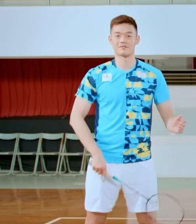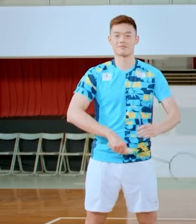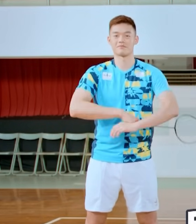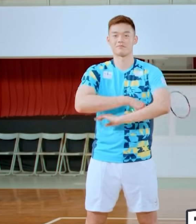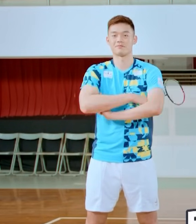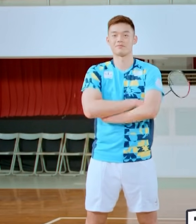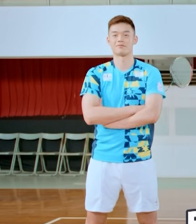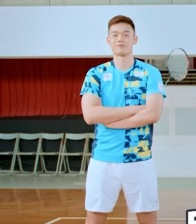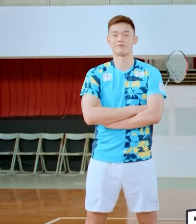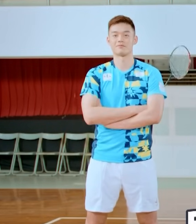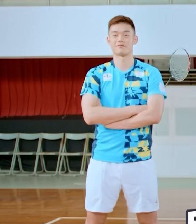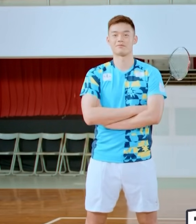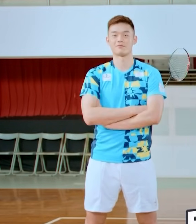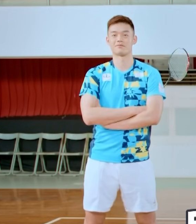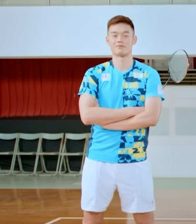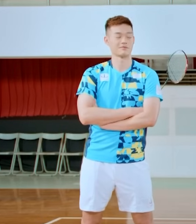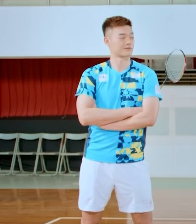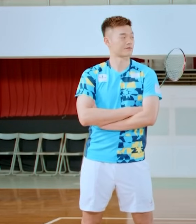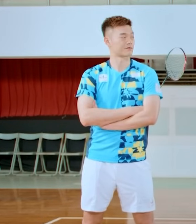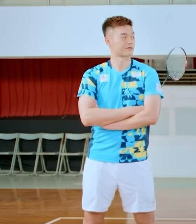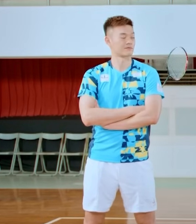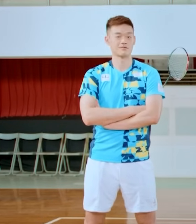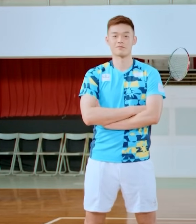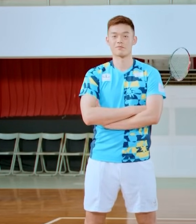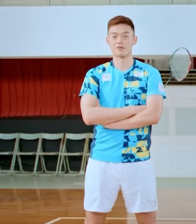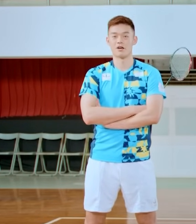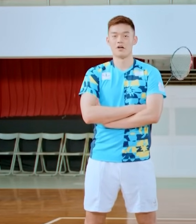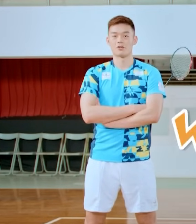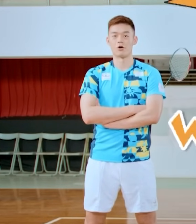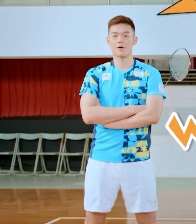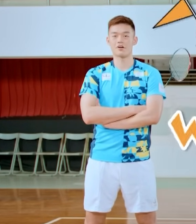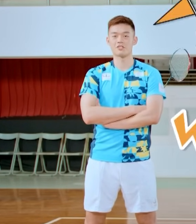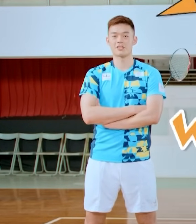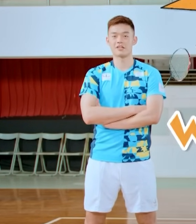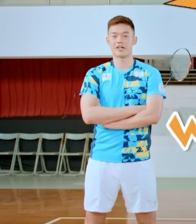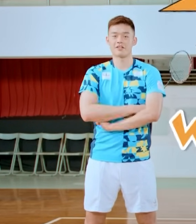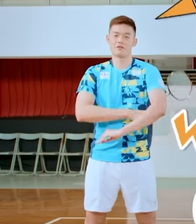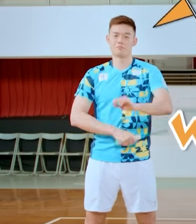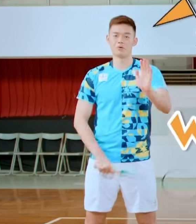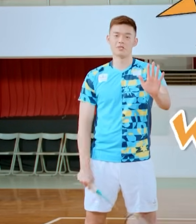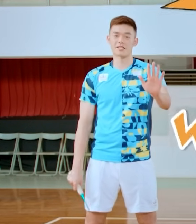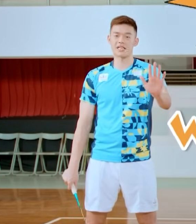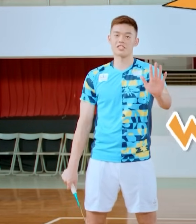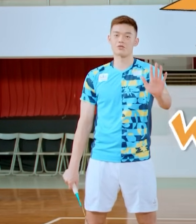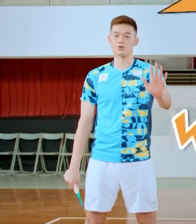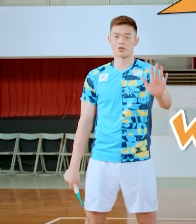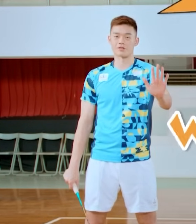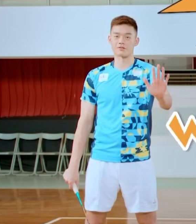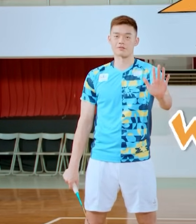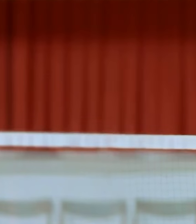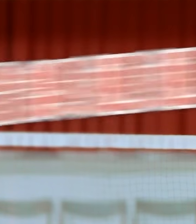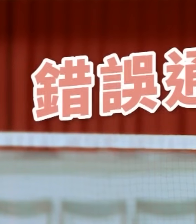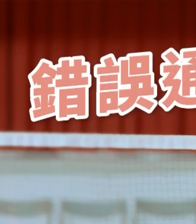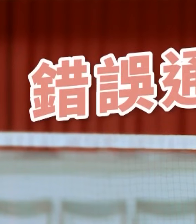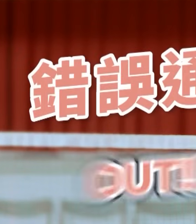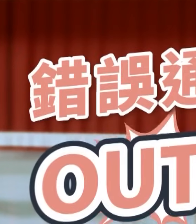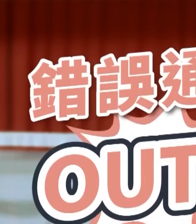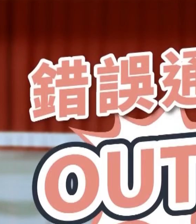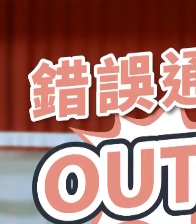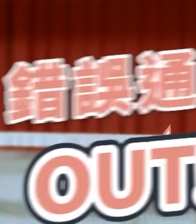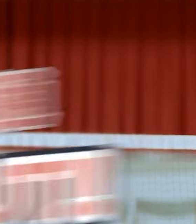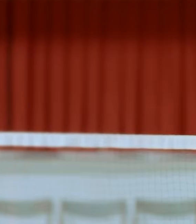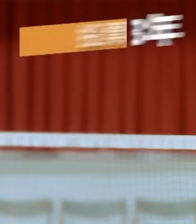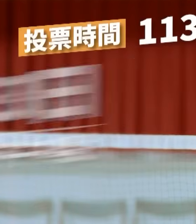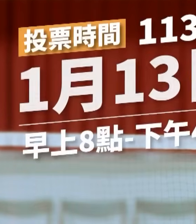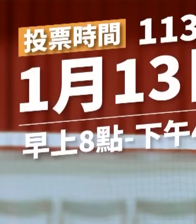了，用赖免输了的各种方式绑票，不本人再钱哦。投票你给你，总得在金出现，总无全部